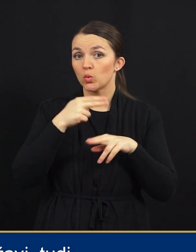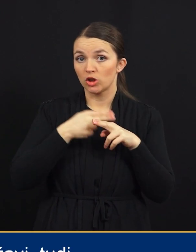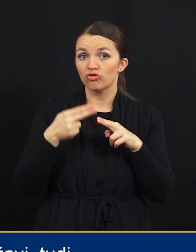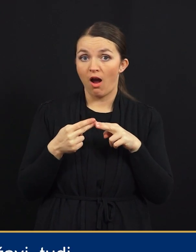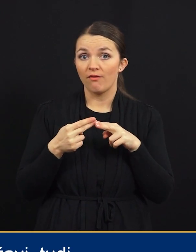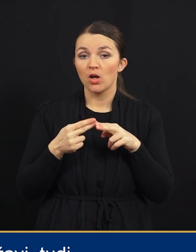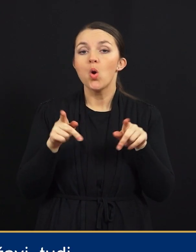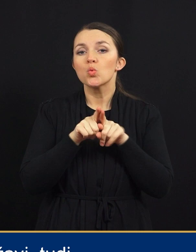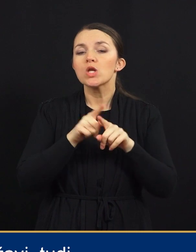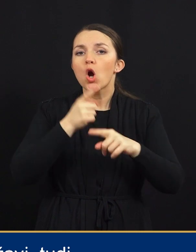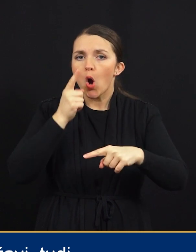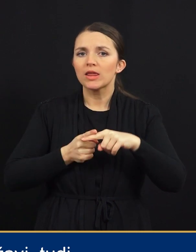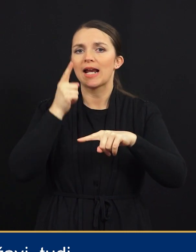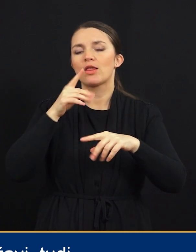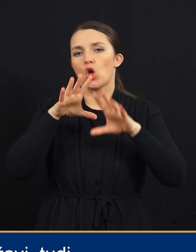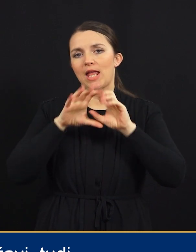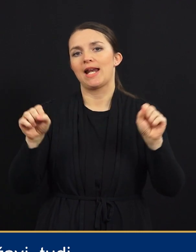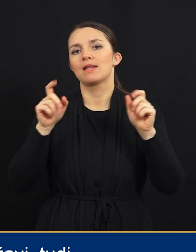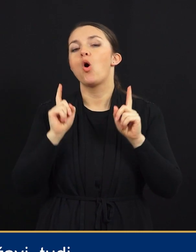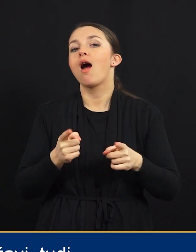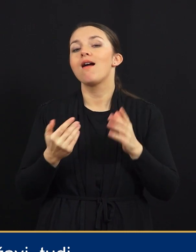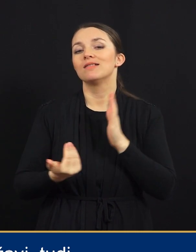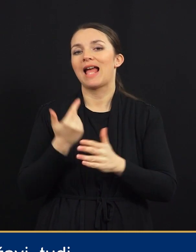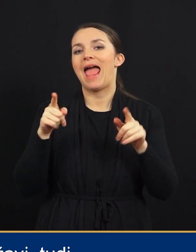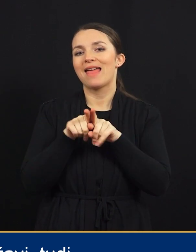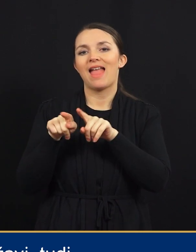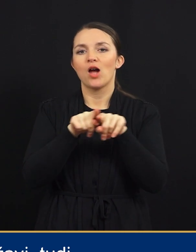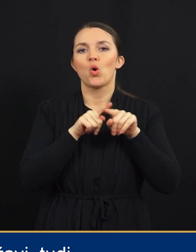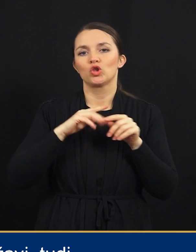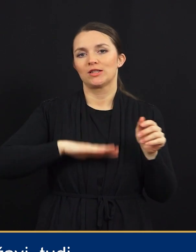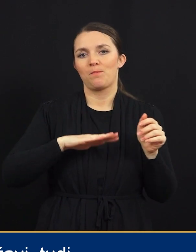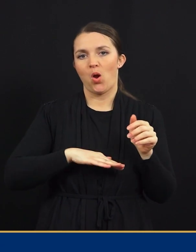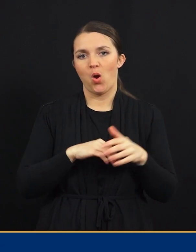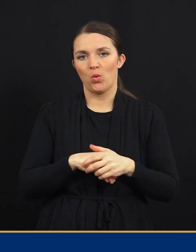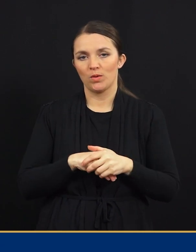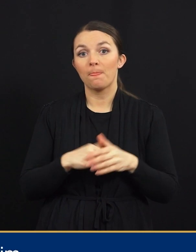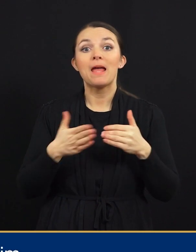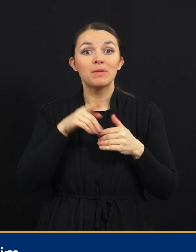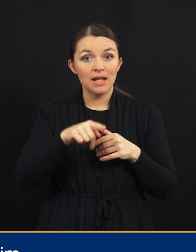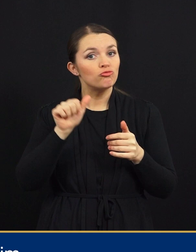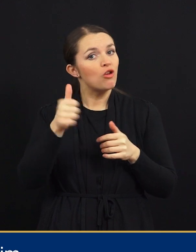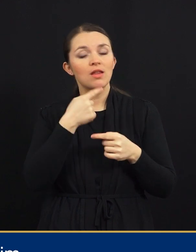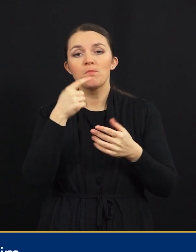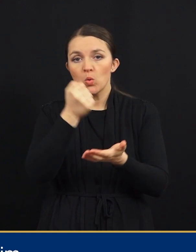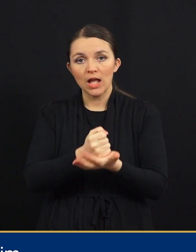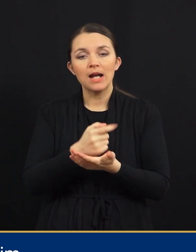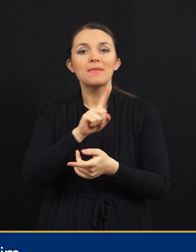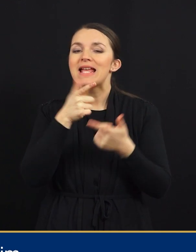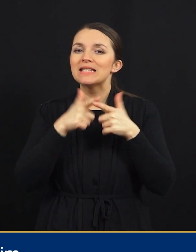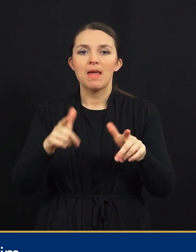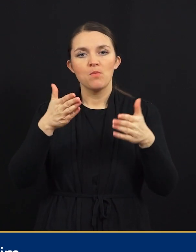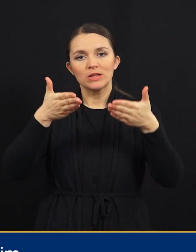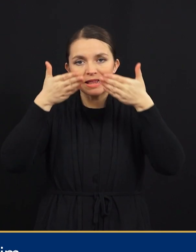državi, tudi konkretno naredimo kaj za enakost spolov. Pri tem naj še enkrat poudarim, da si ne